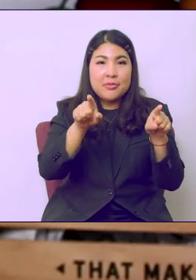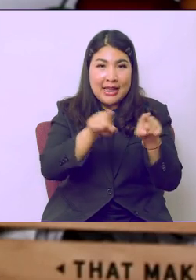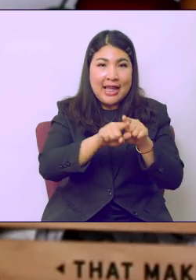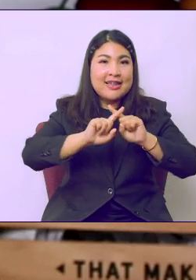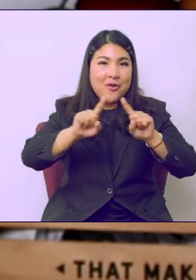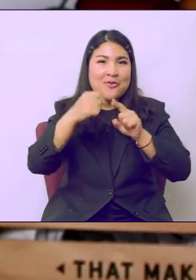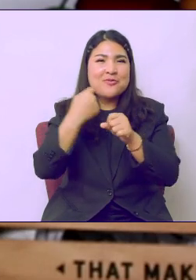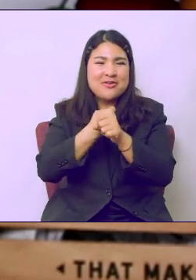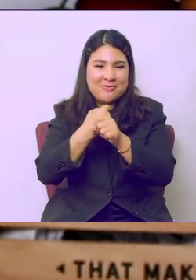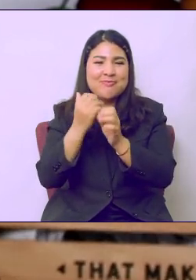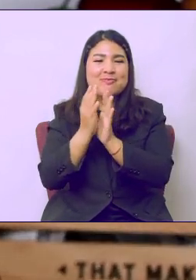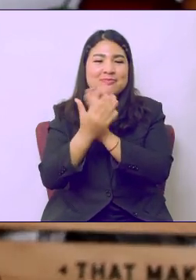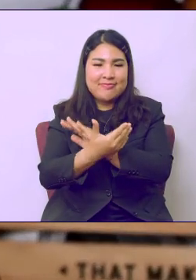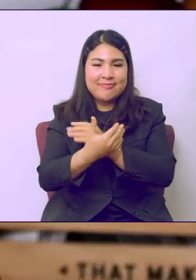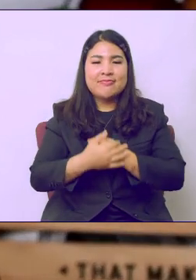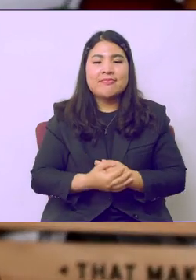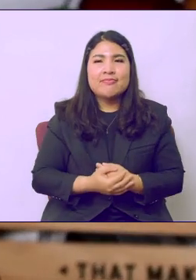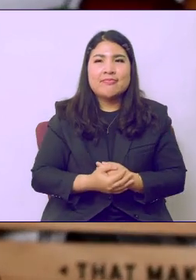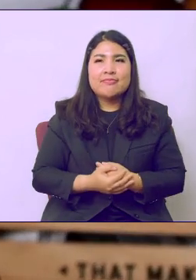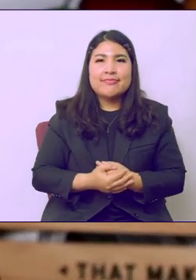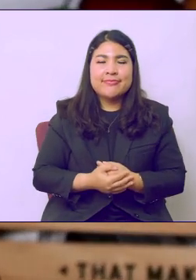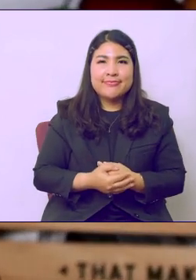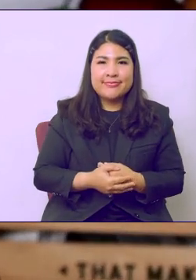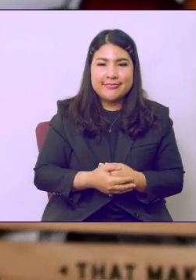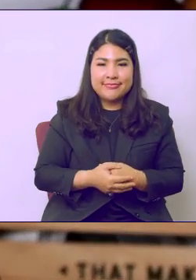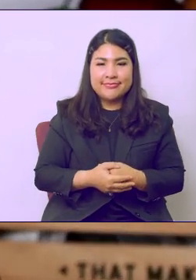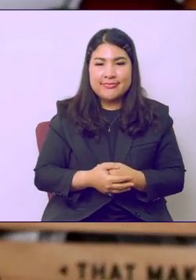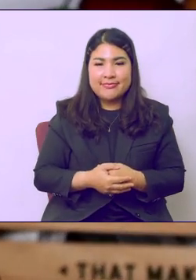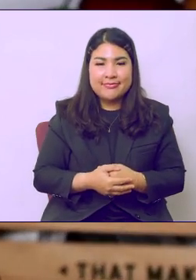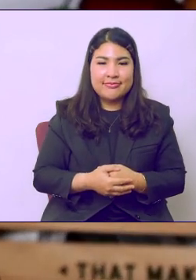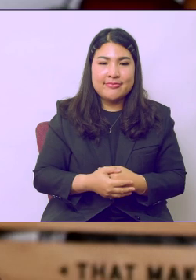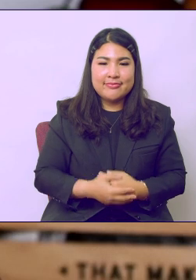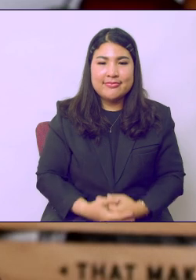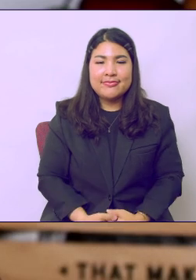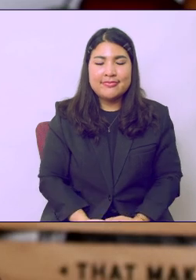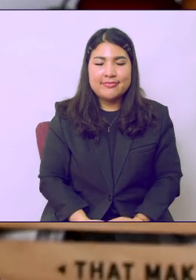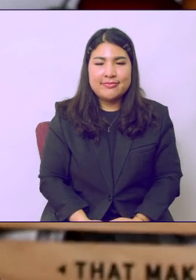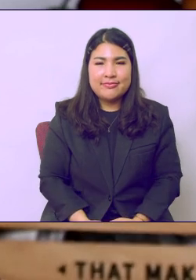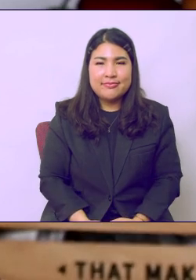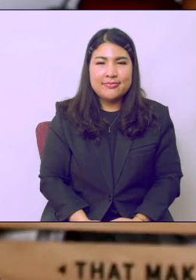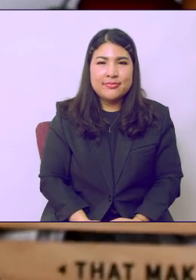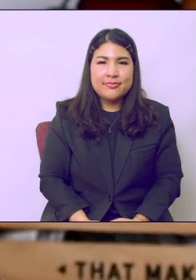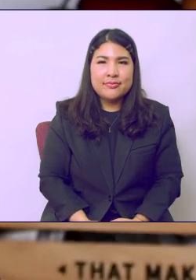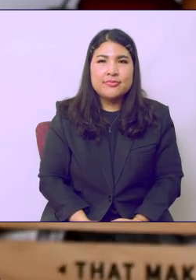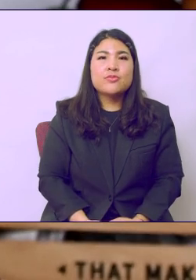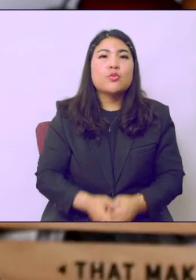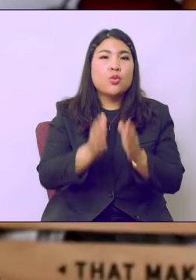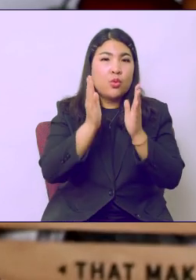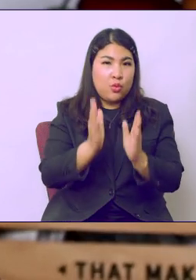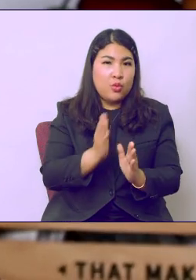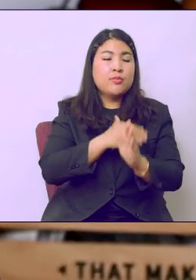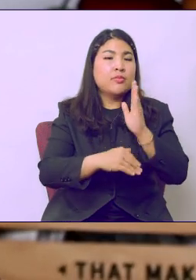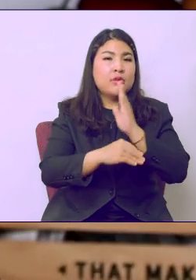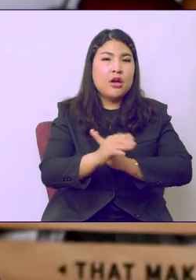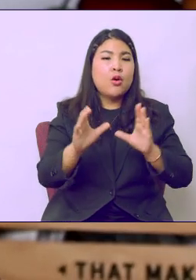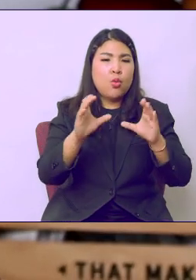มุมฝึกนะครับอ่ะคราวนี้นะครับกลุ่มอ่าเด็กพิการกลุ่ม